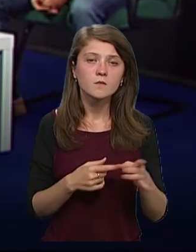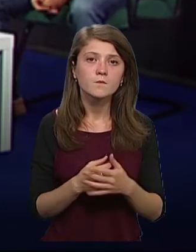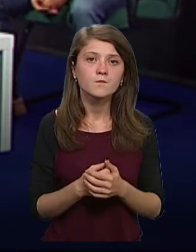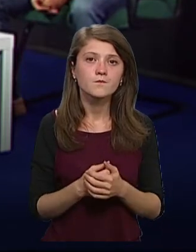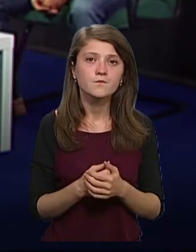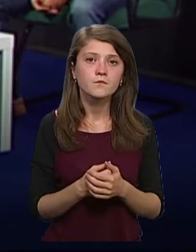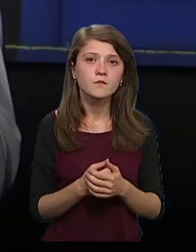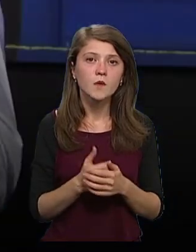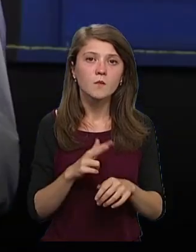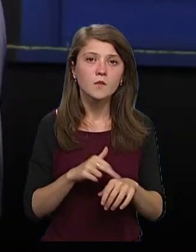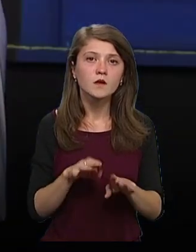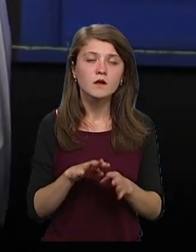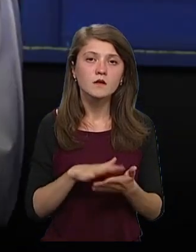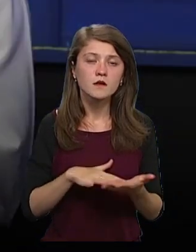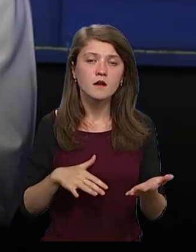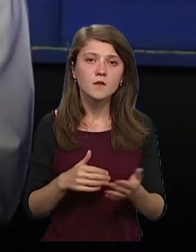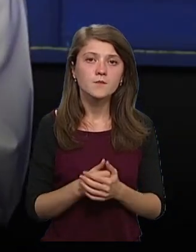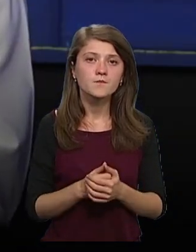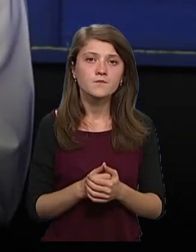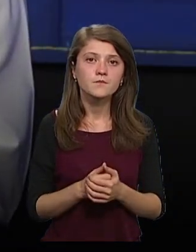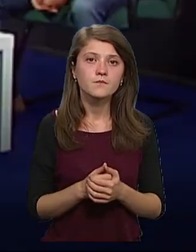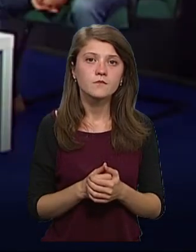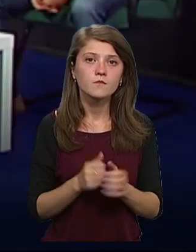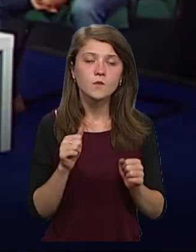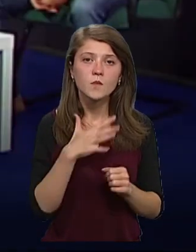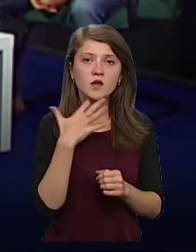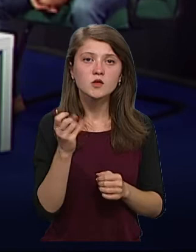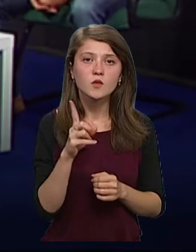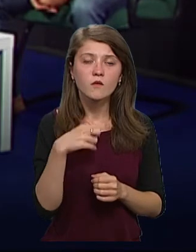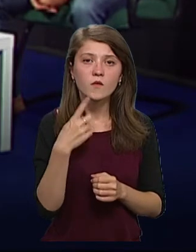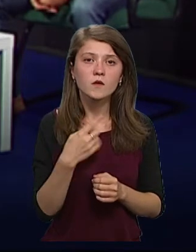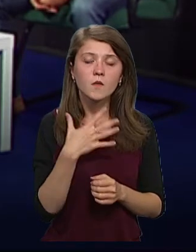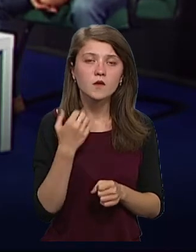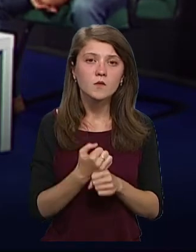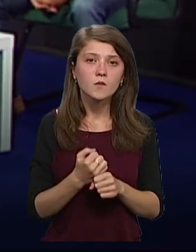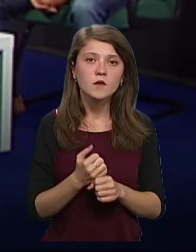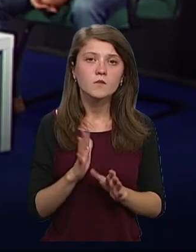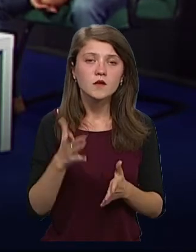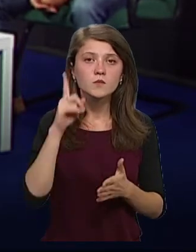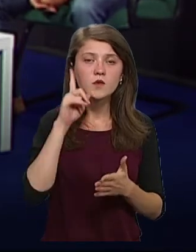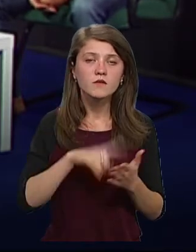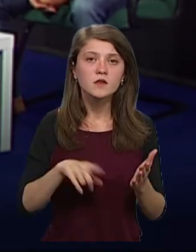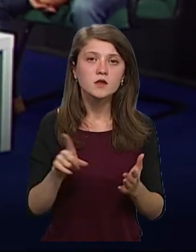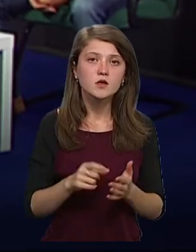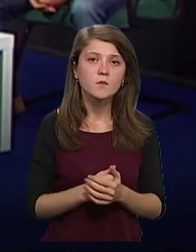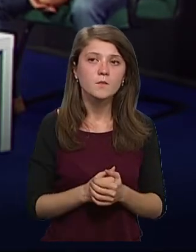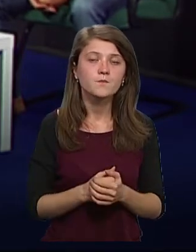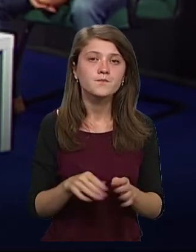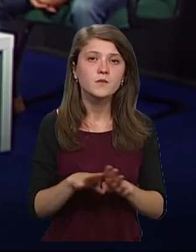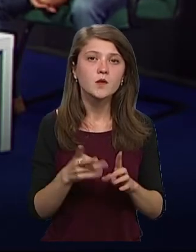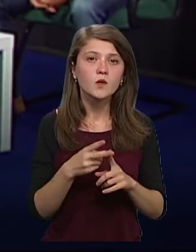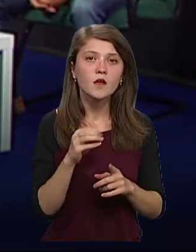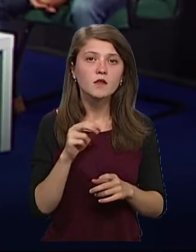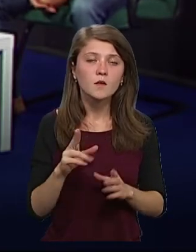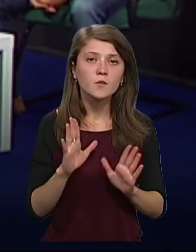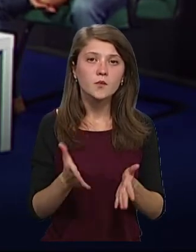звернення до прокуратури, третій. Це зрозуміло, от. Так. Можна багато чого говорити, там багато функцій. Будемо сподіватися, що такий другий етап